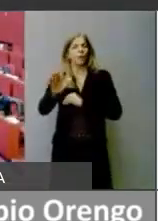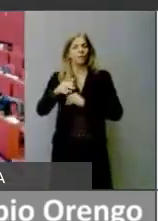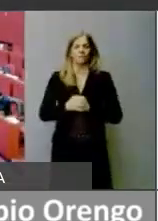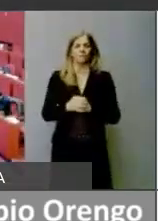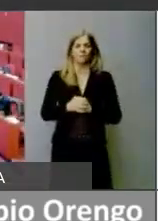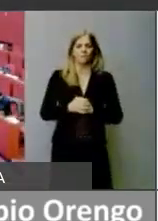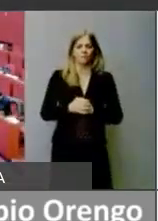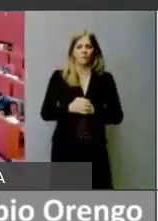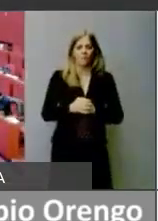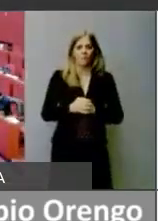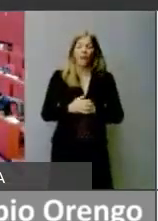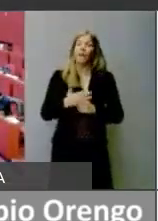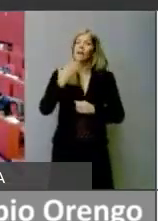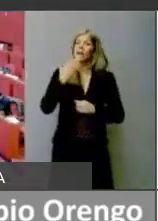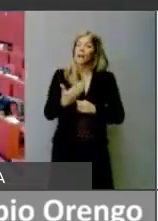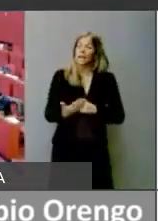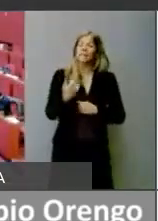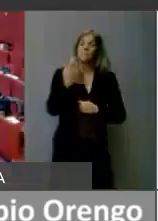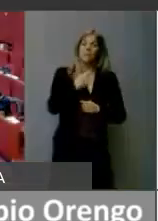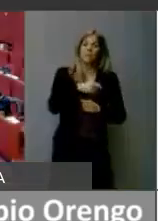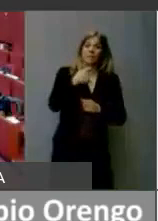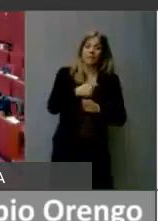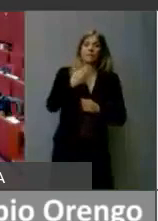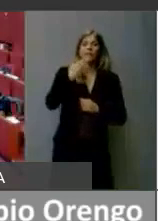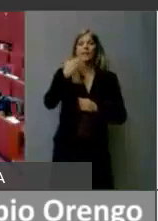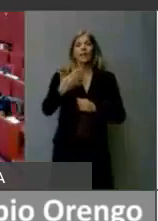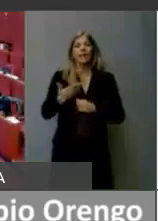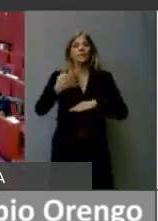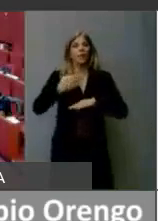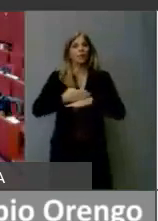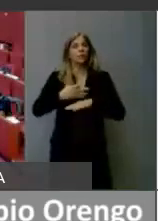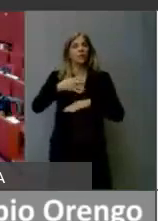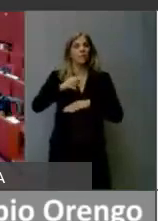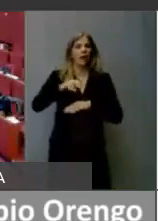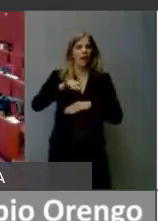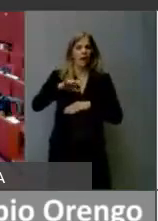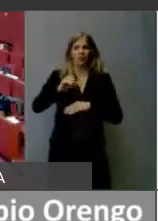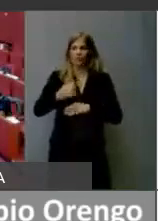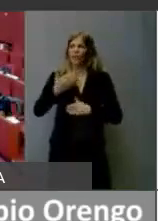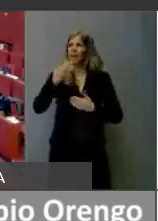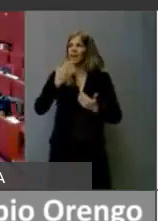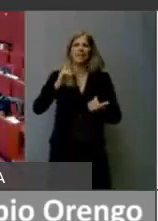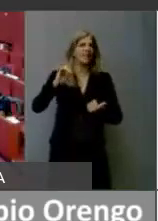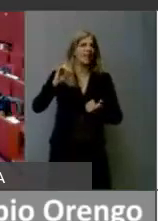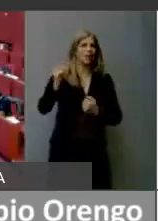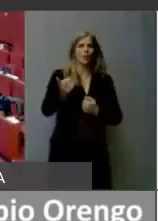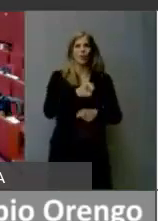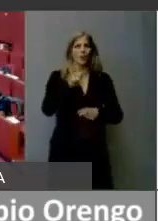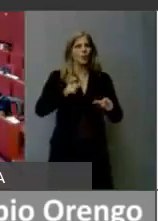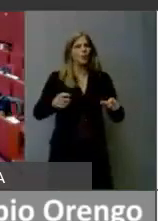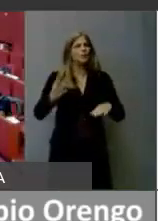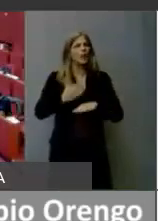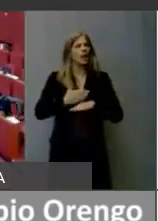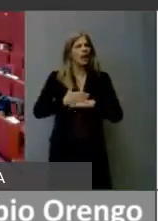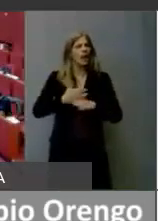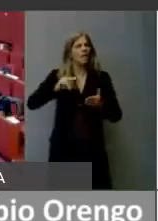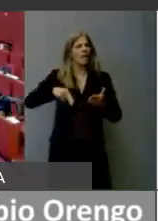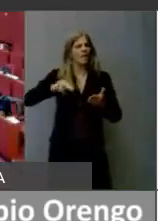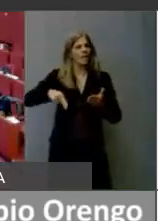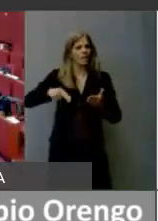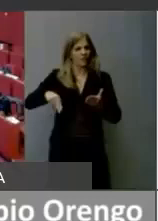Grazie presidente, grazie consigliere Mascia e grazie a tutti i consiglieri che hanno sottoscritto questa